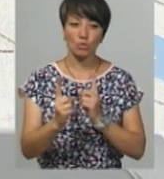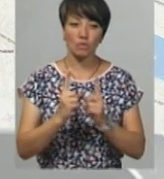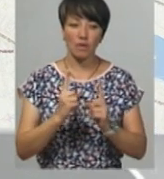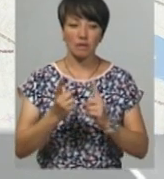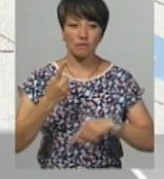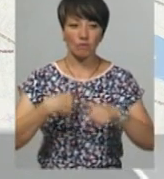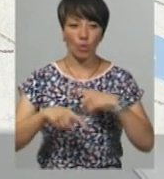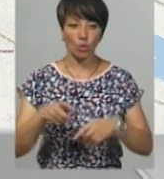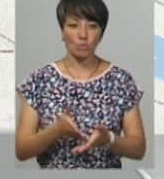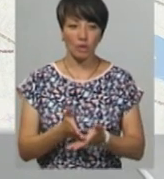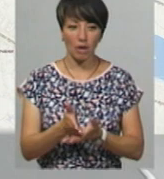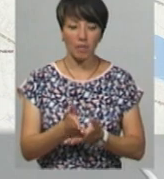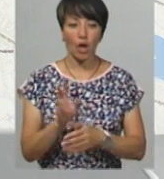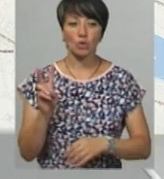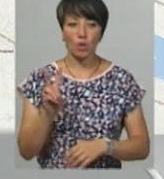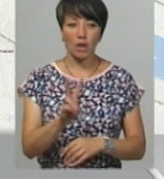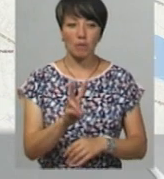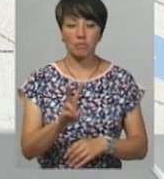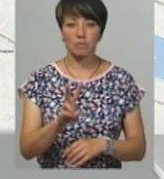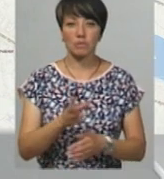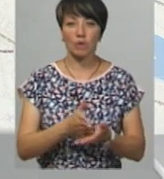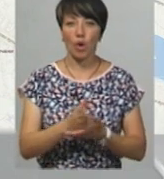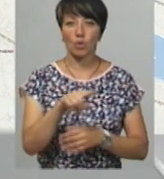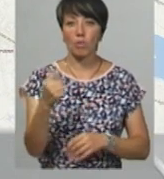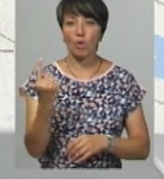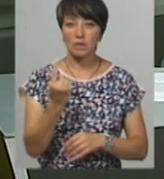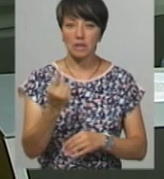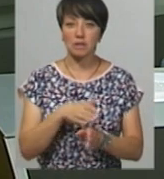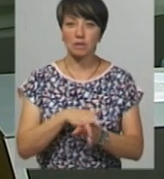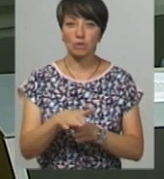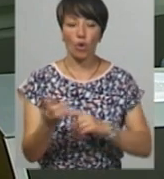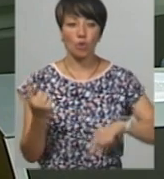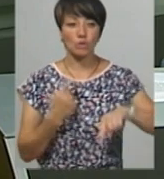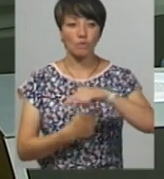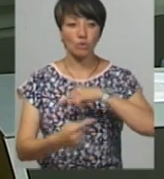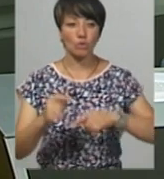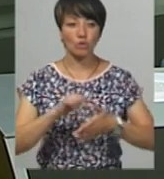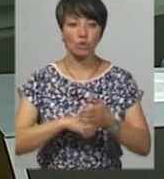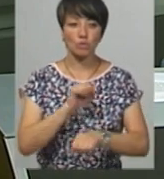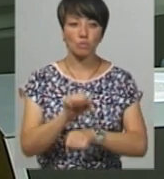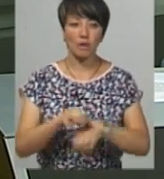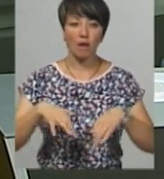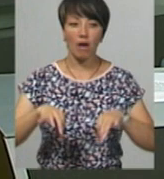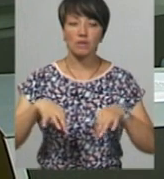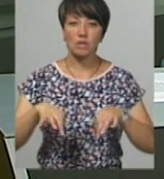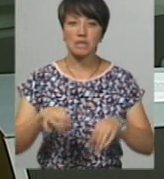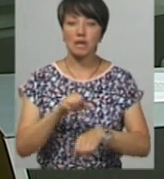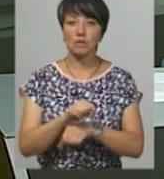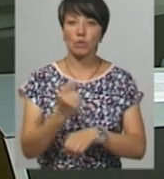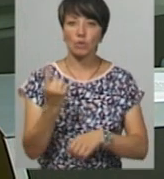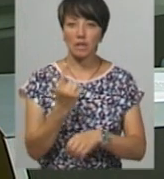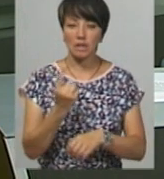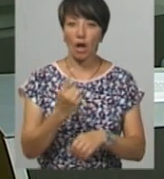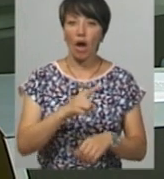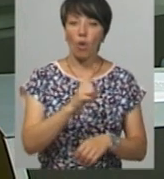у зворотньому напрямку. Тролейбуси маршрутом номер 1 здійснюватимуть розворот через зупинку автостанція номер 1. Рух на маршруті